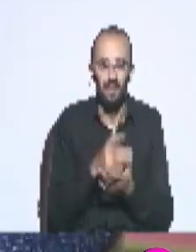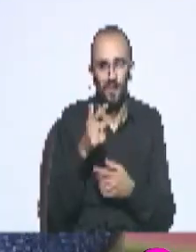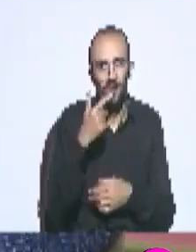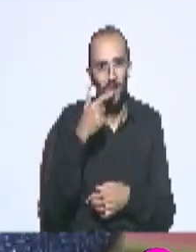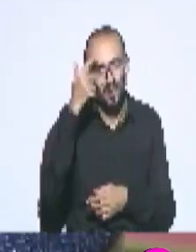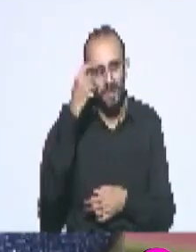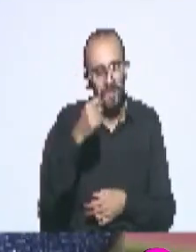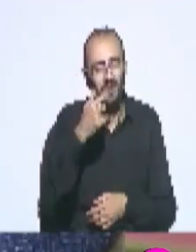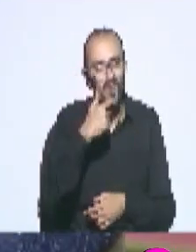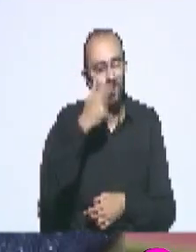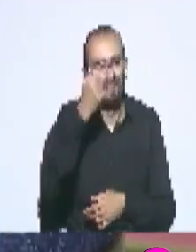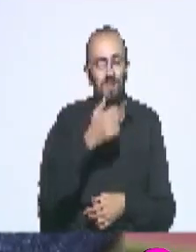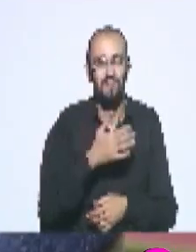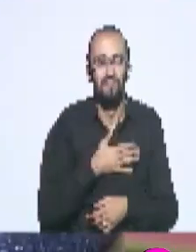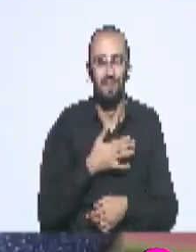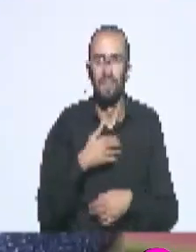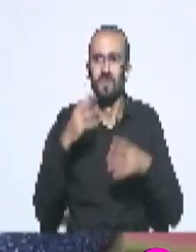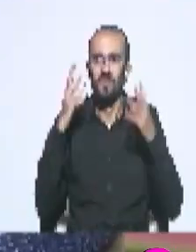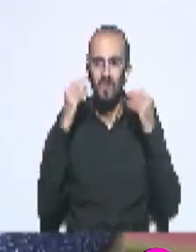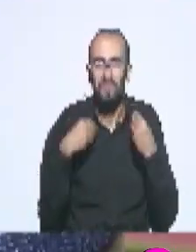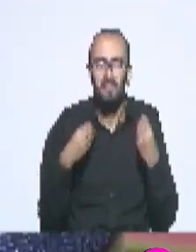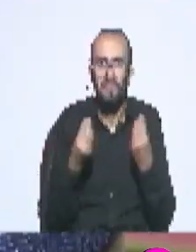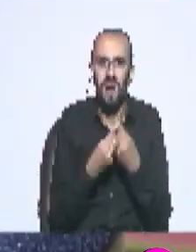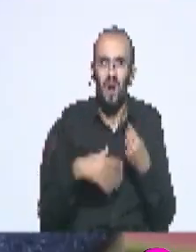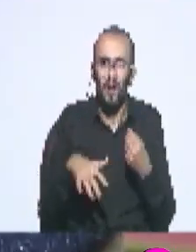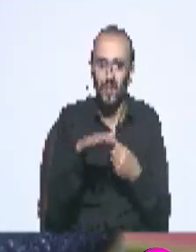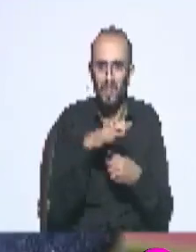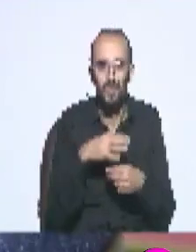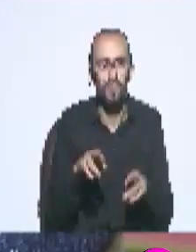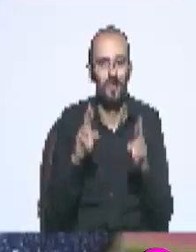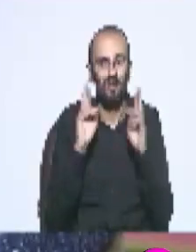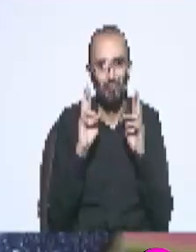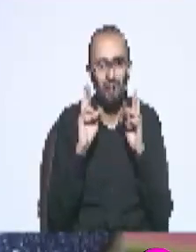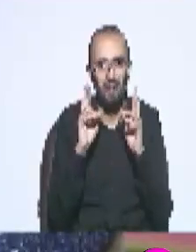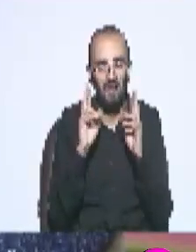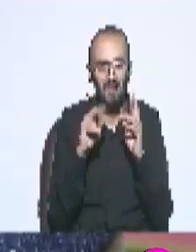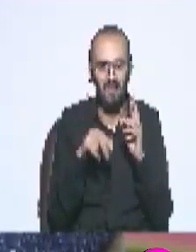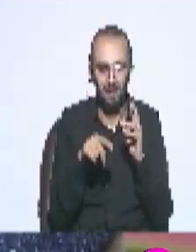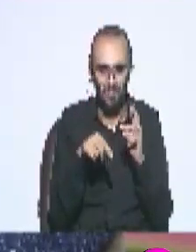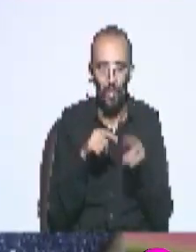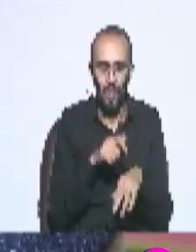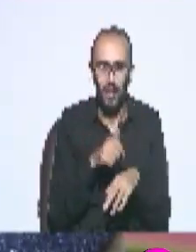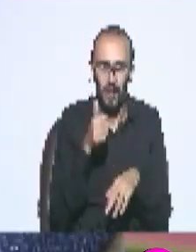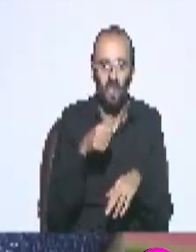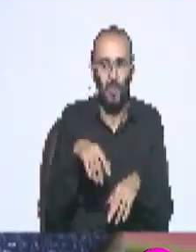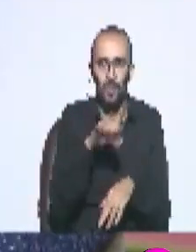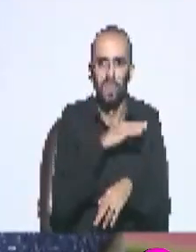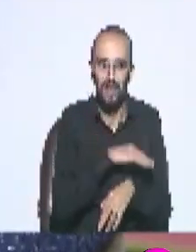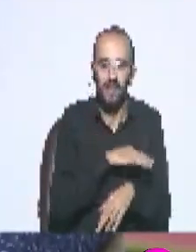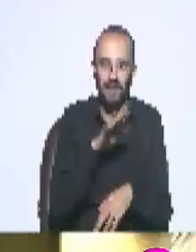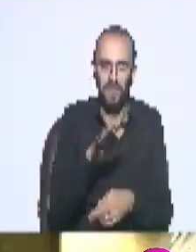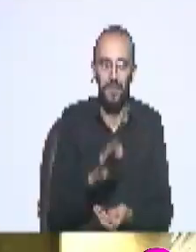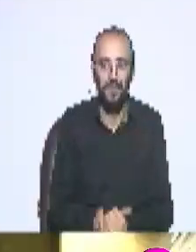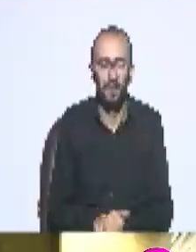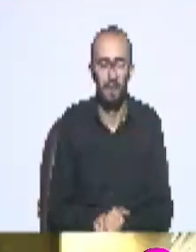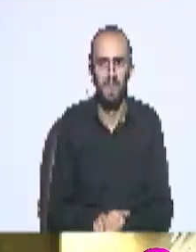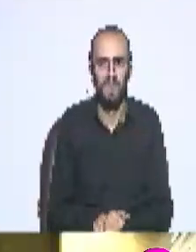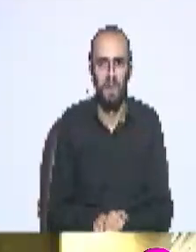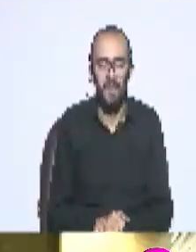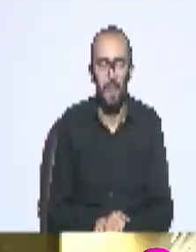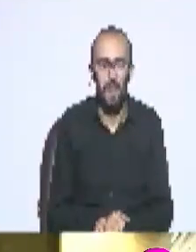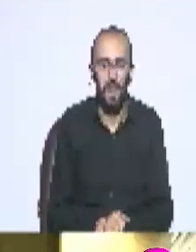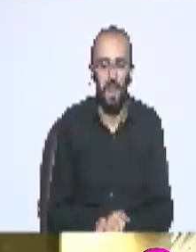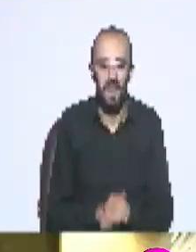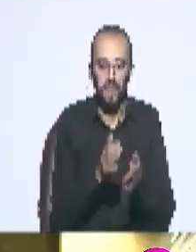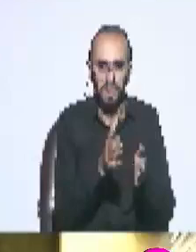وحضرتك طيبه مبسوط جدا ابقى معاكم وان شاء الله يبقى وقت مثمر للكل دكتور مينا يعني احنا